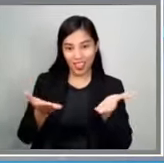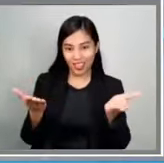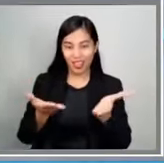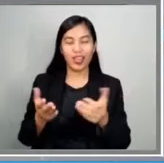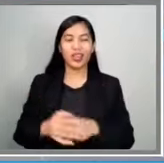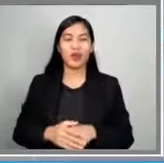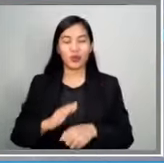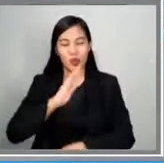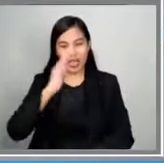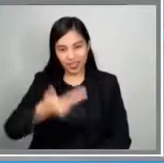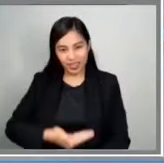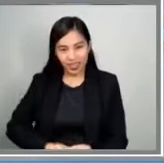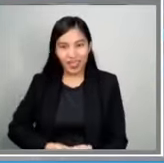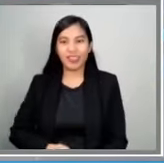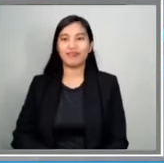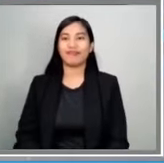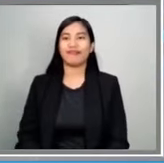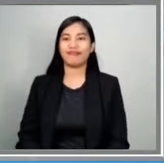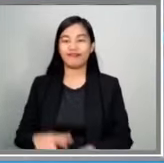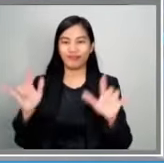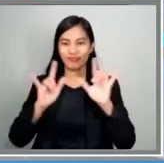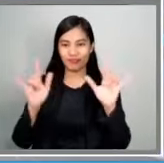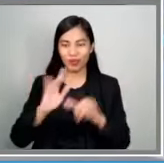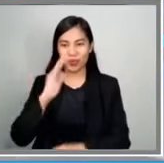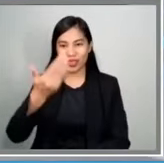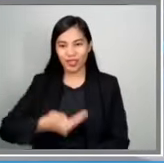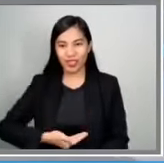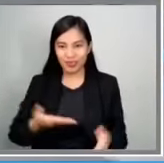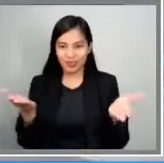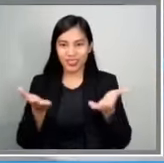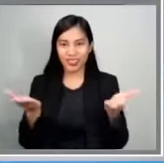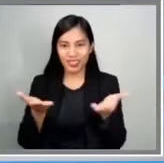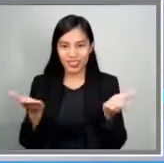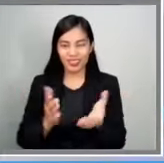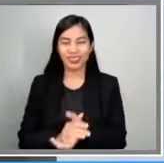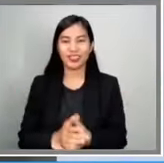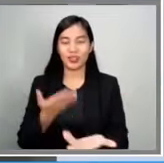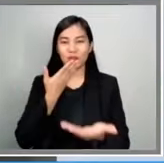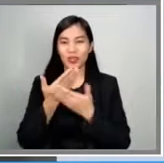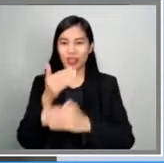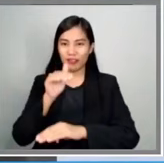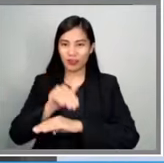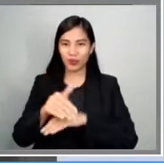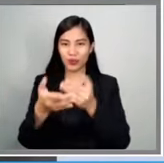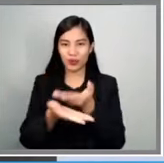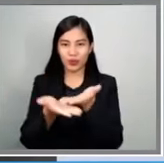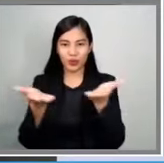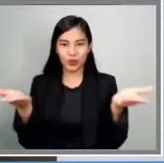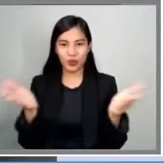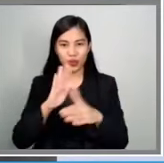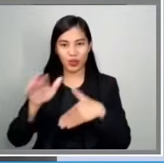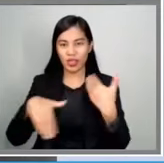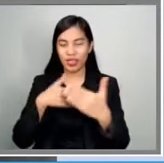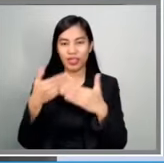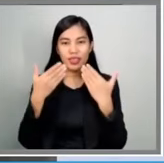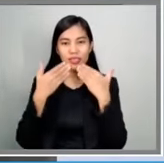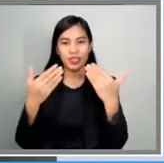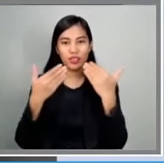Hi, Kylie. Welcome to Balita Ko. Afternoon po sa inyong lahat. Thank you so much po for having